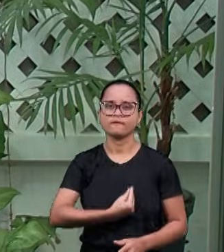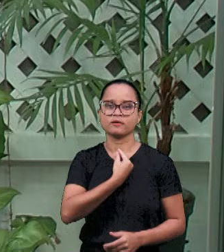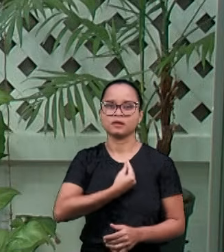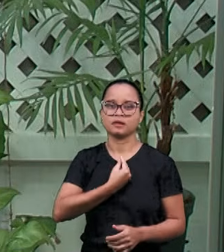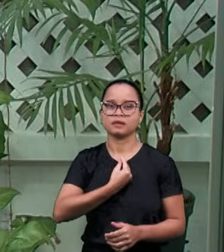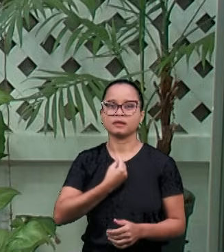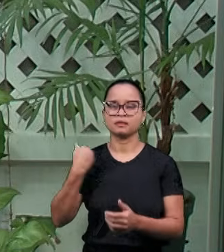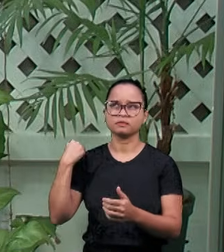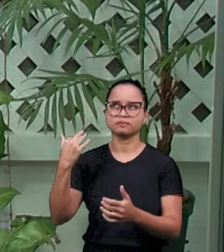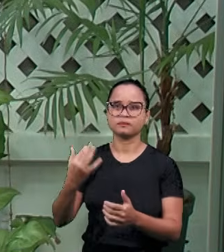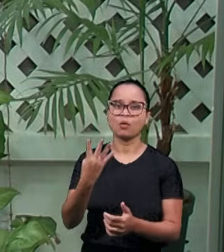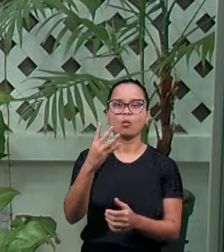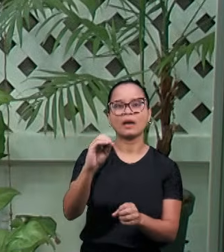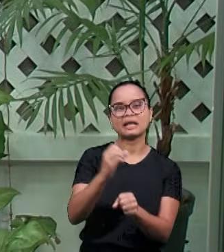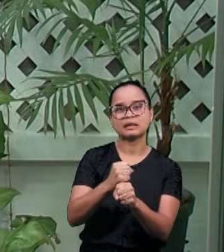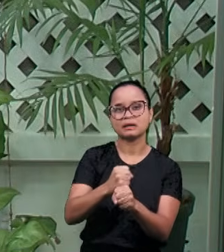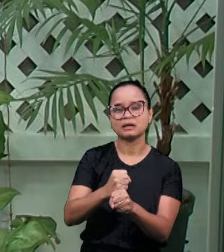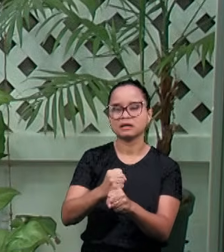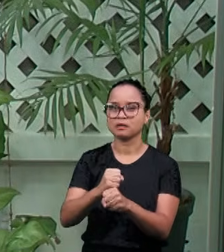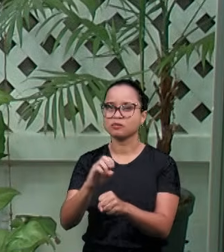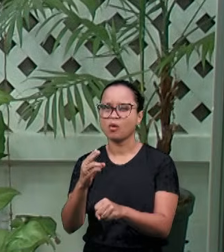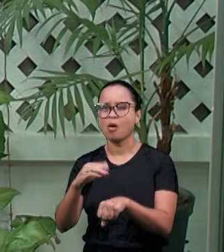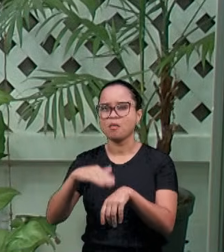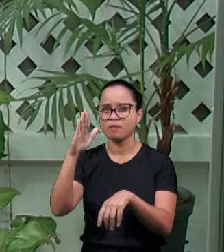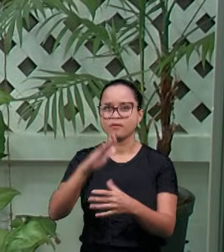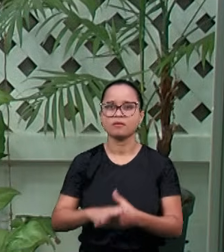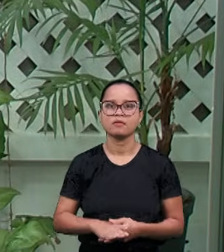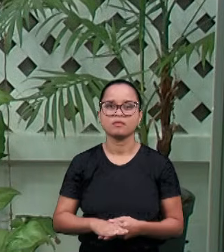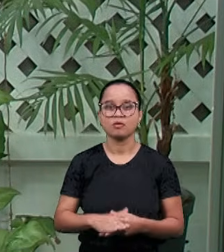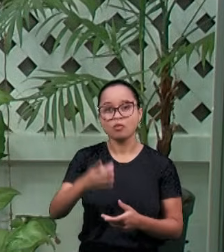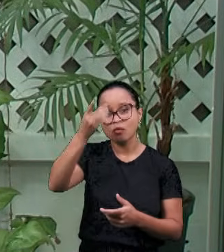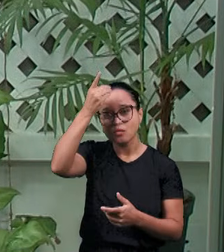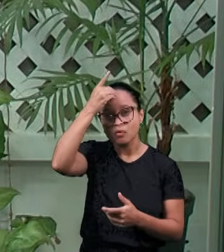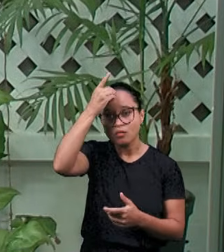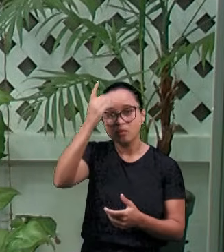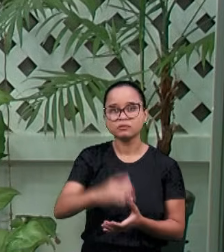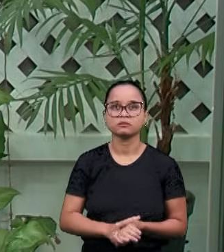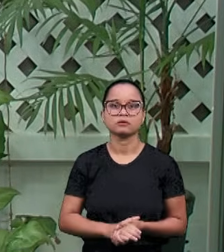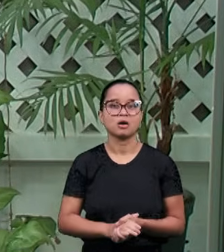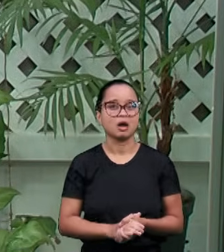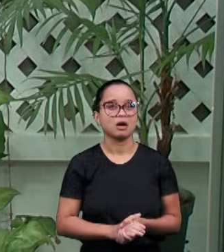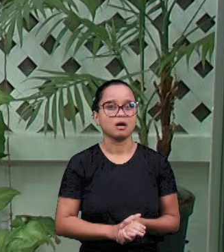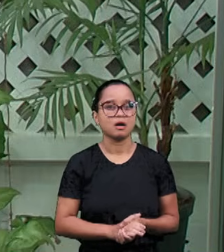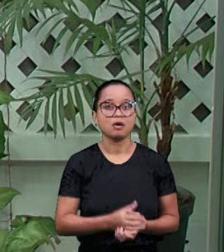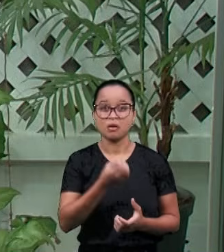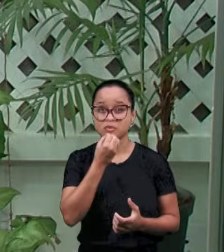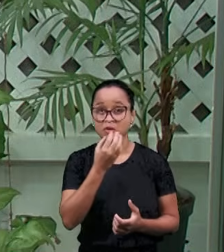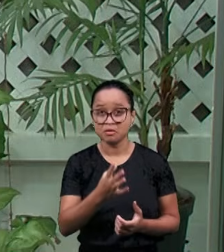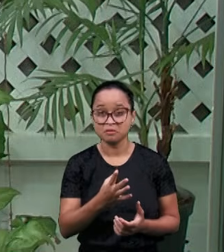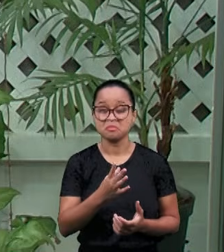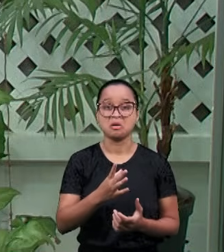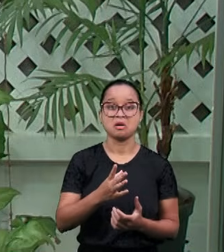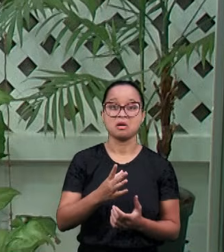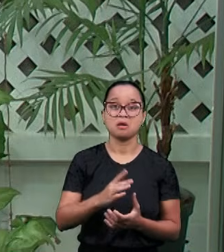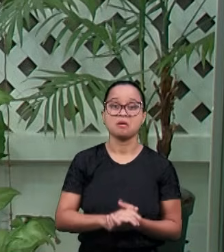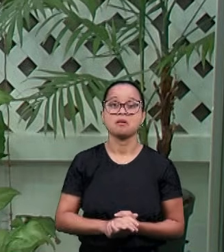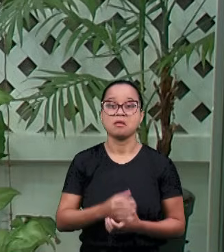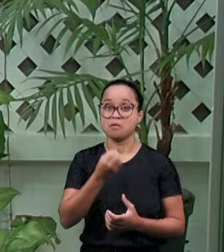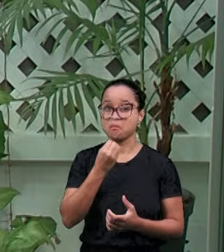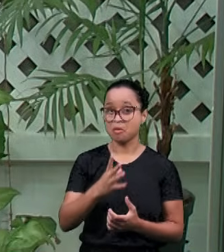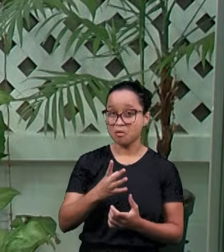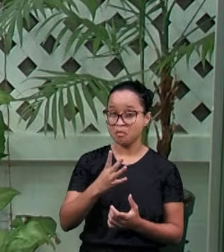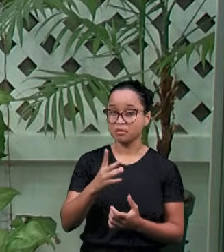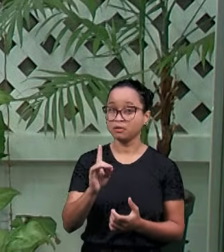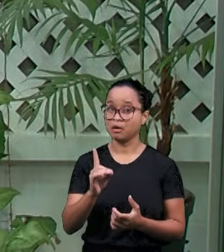presque 40 ans, même plus. Le don n'a pas été bon, C'était une prévision du Seigneur pour ma